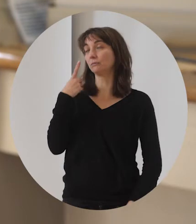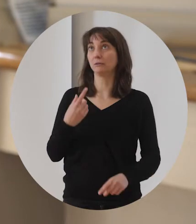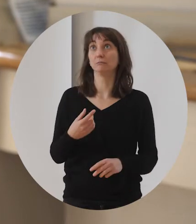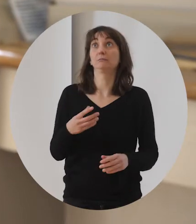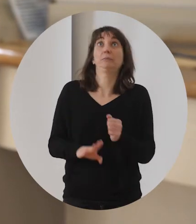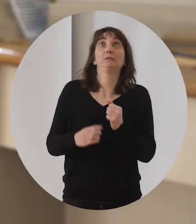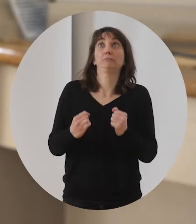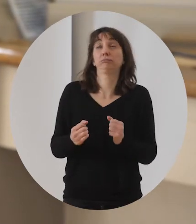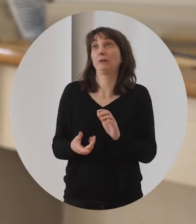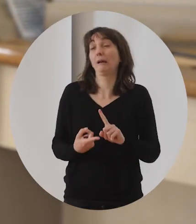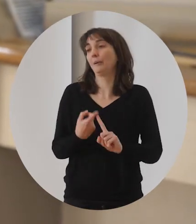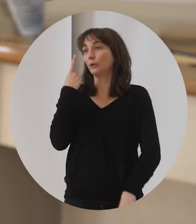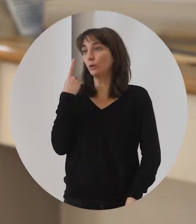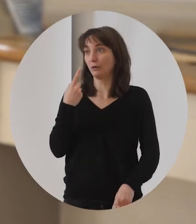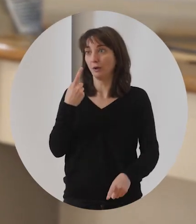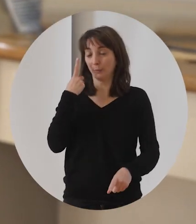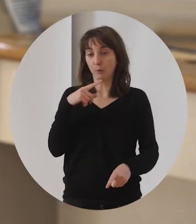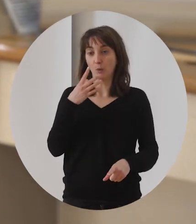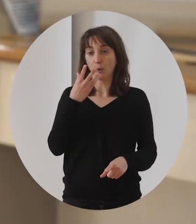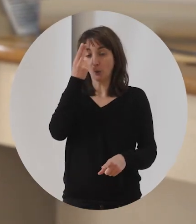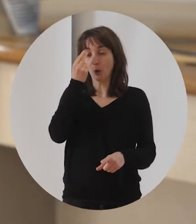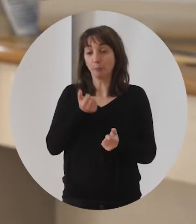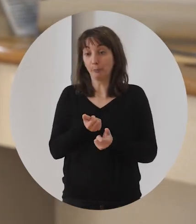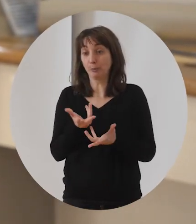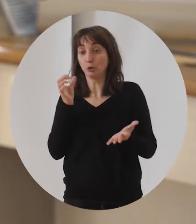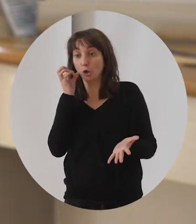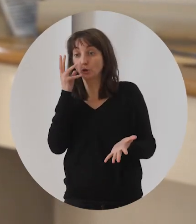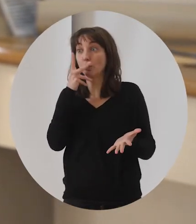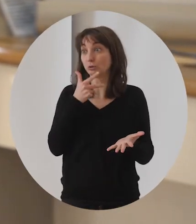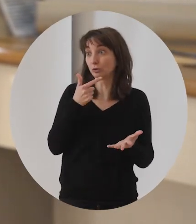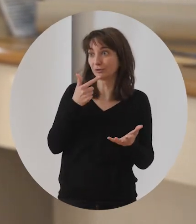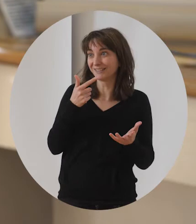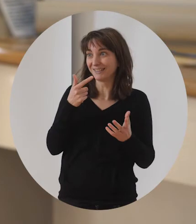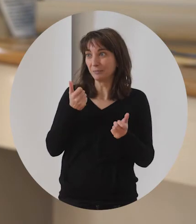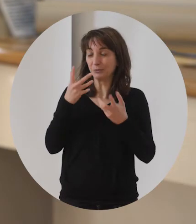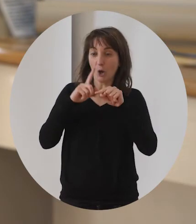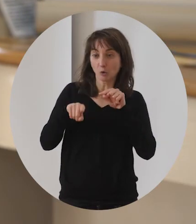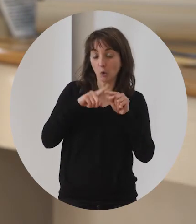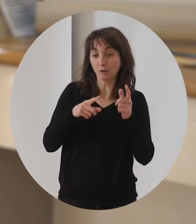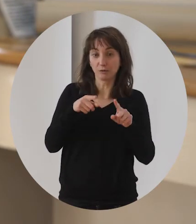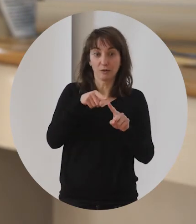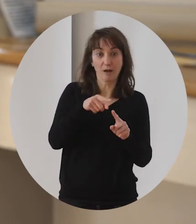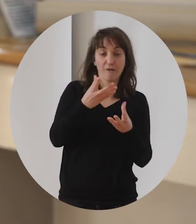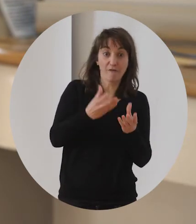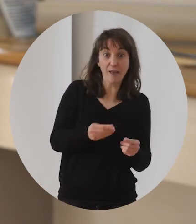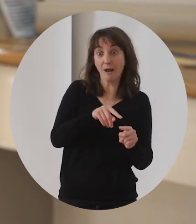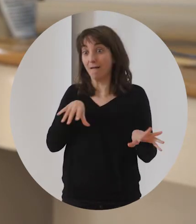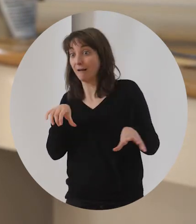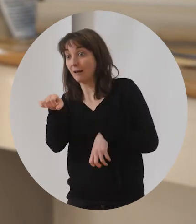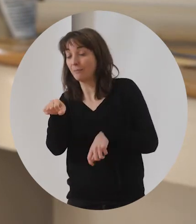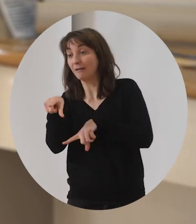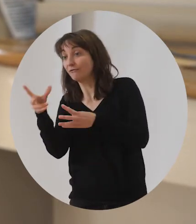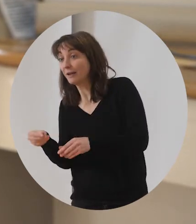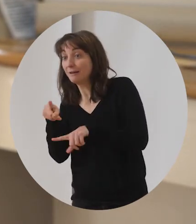capitale, c'est ça, c'est cette intégration polyneurosensorielle. C'est ça qui fait que la